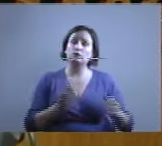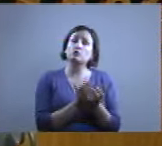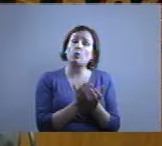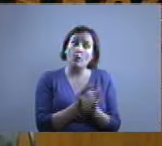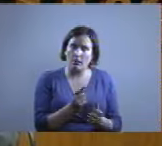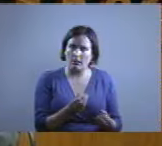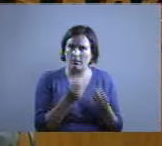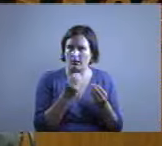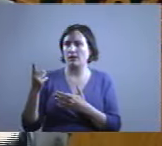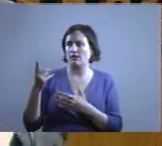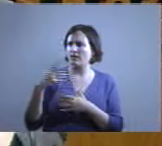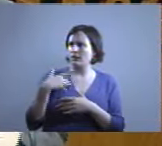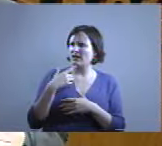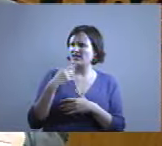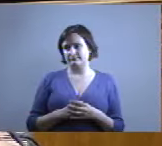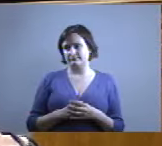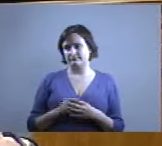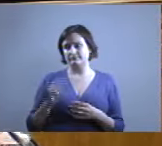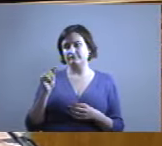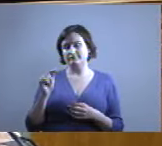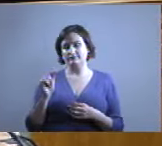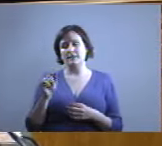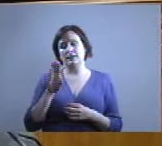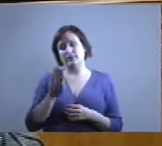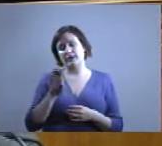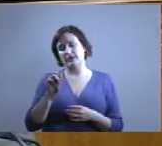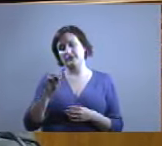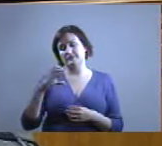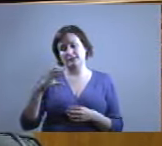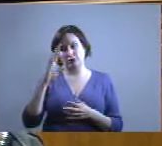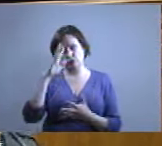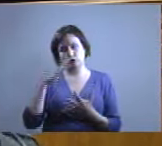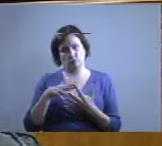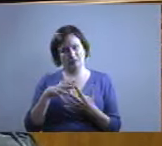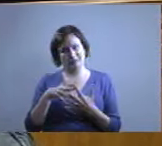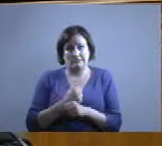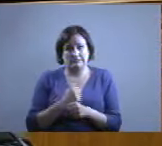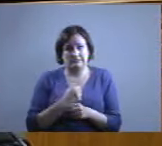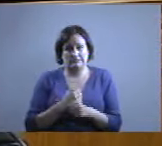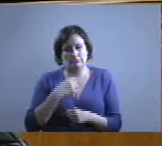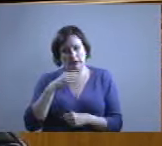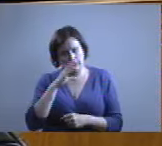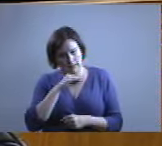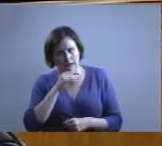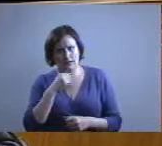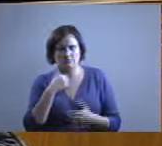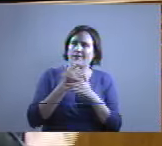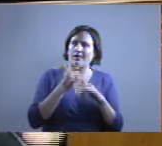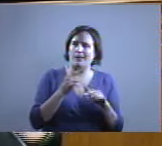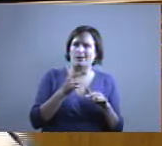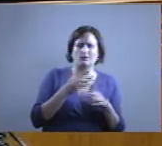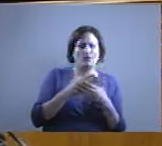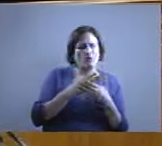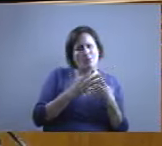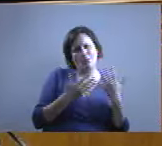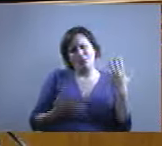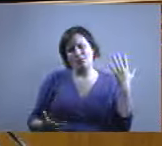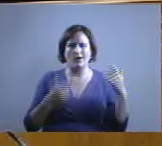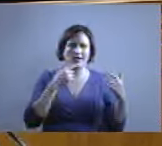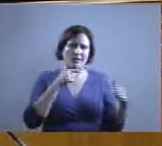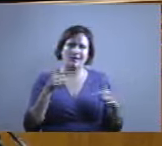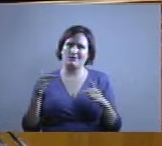BA student op die graad, daarin afgekyk het op ons mense wat asme en ywer. Ek wil die tale in ons